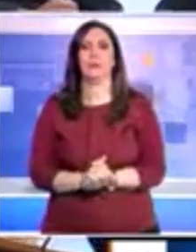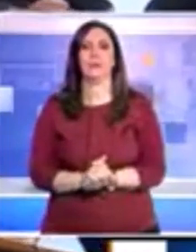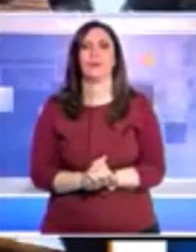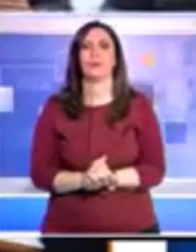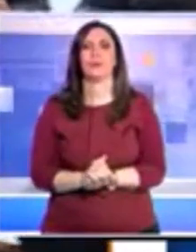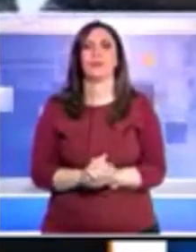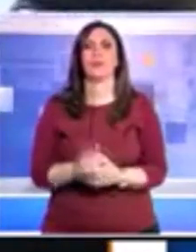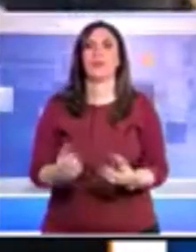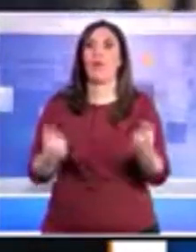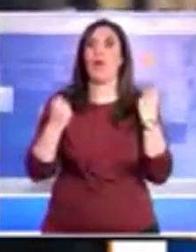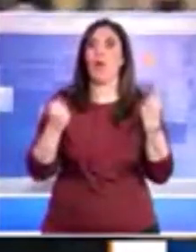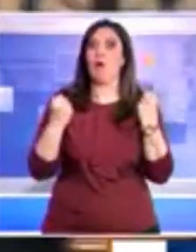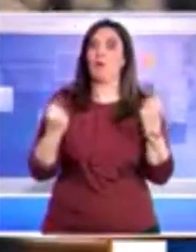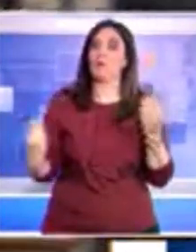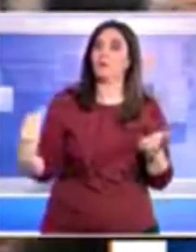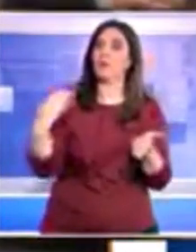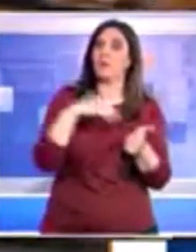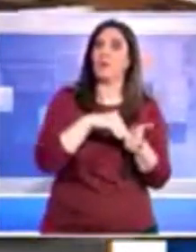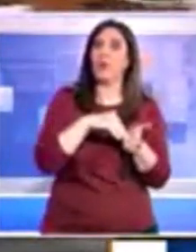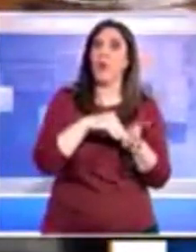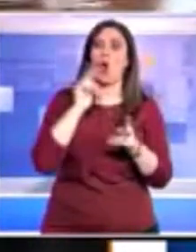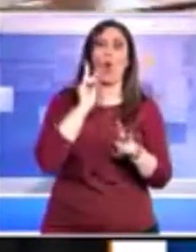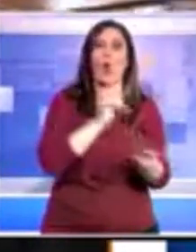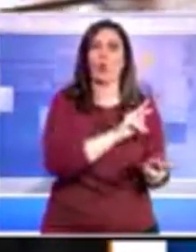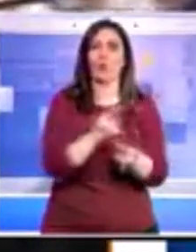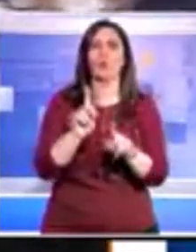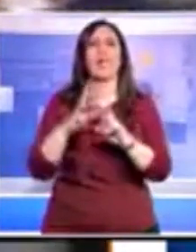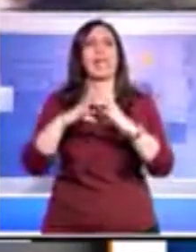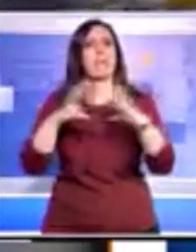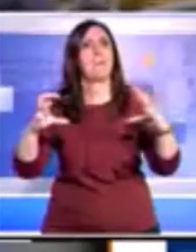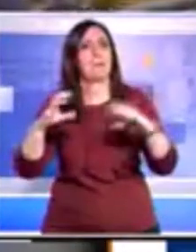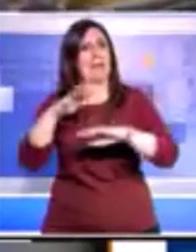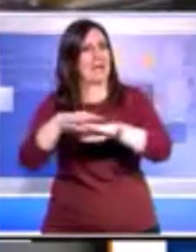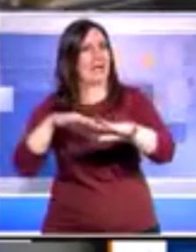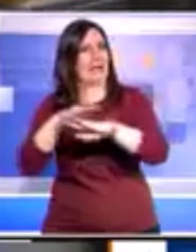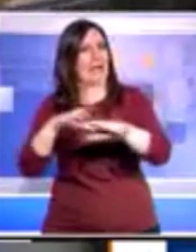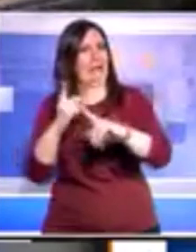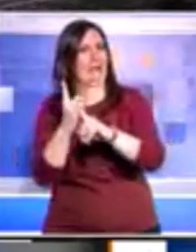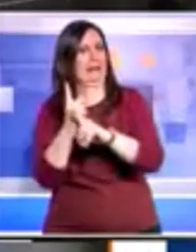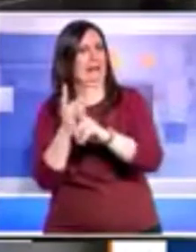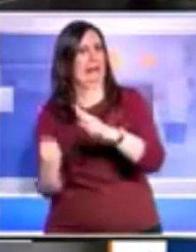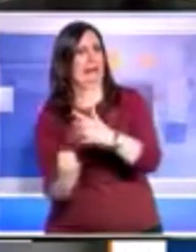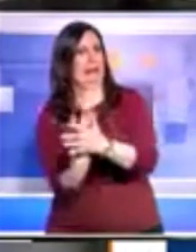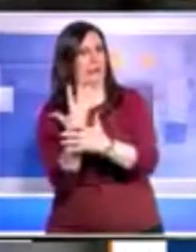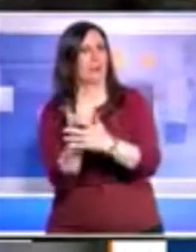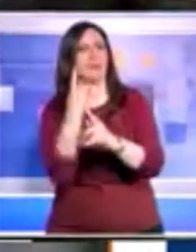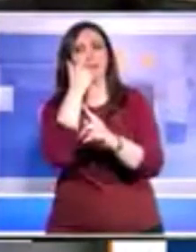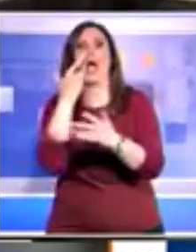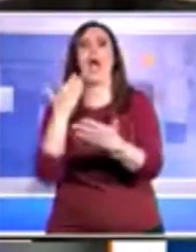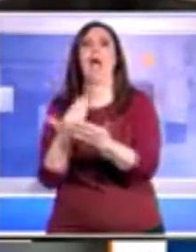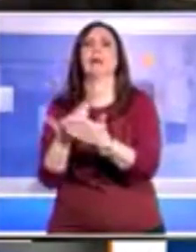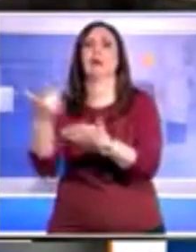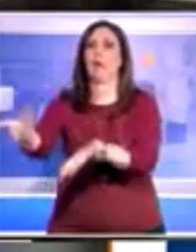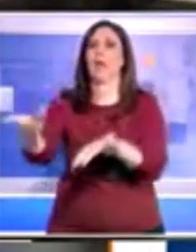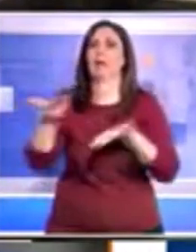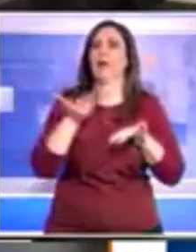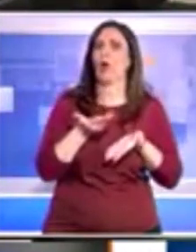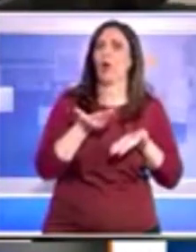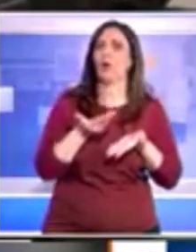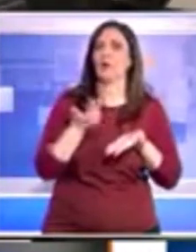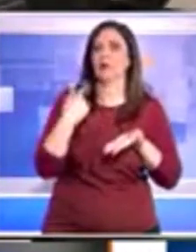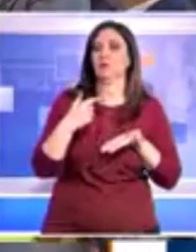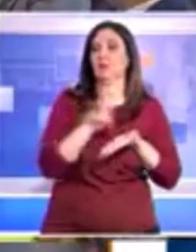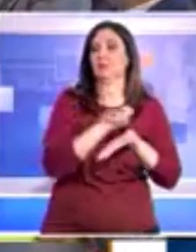rafforzare i controlli creare una rete di imprese virtuose e offrire un accoglienza adeguata alle migliaia di lavoratori migranti stagionali